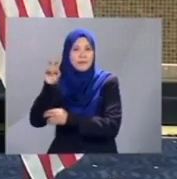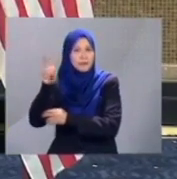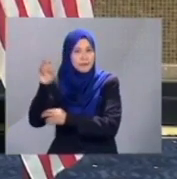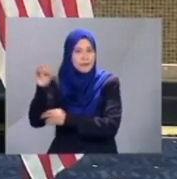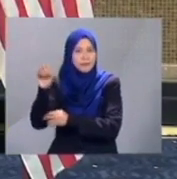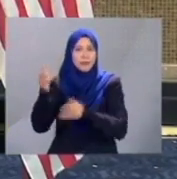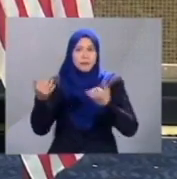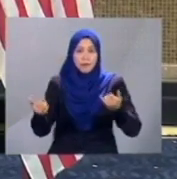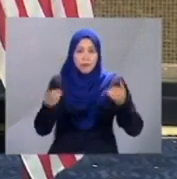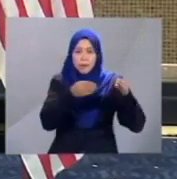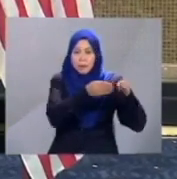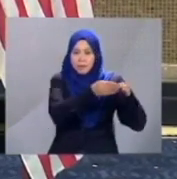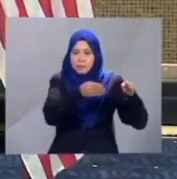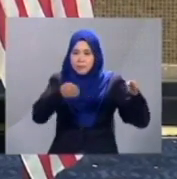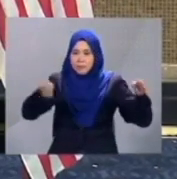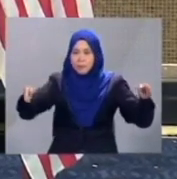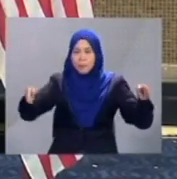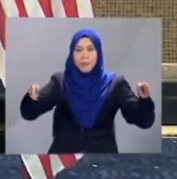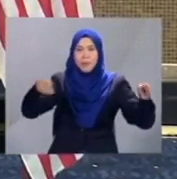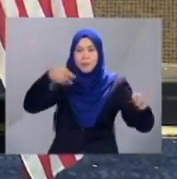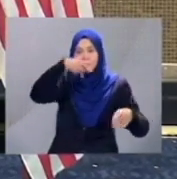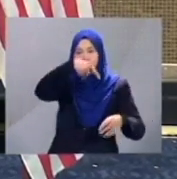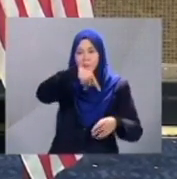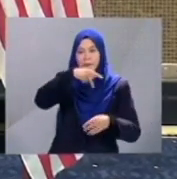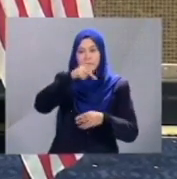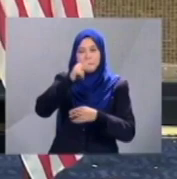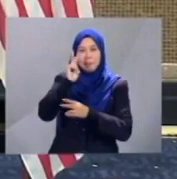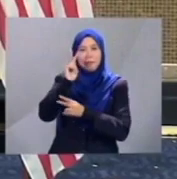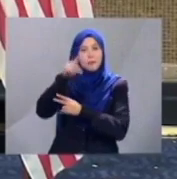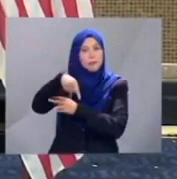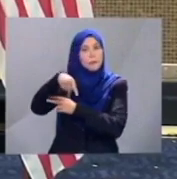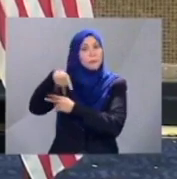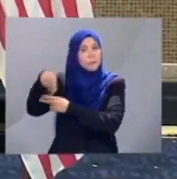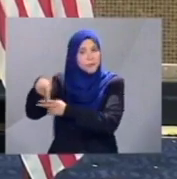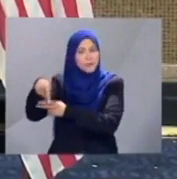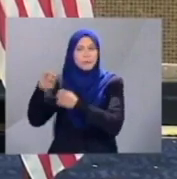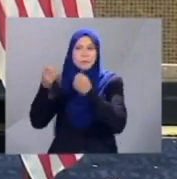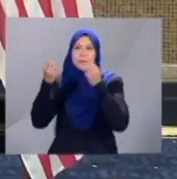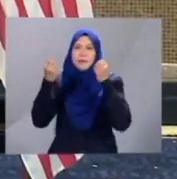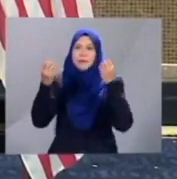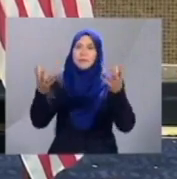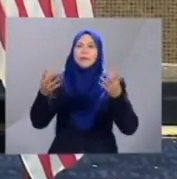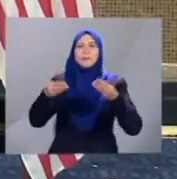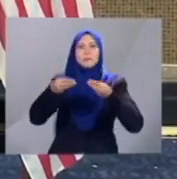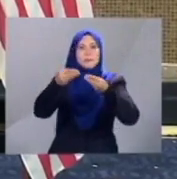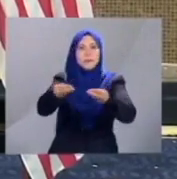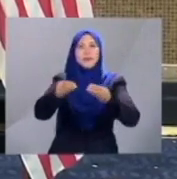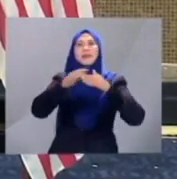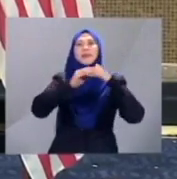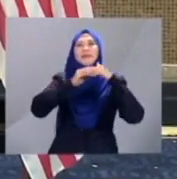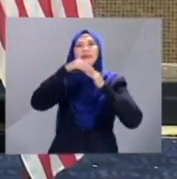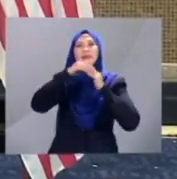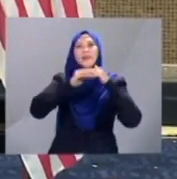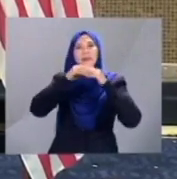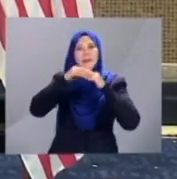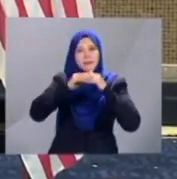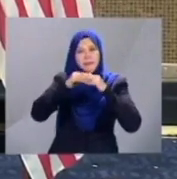tempoh PKPP ini, lebih banyak kelonggaran diberikan kepada saudara-saudari untuk